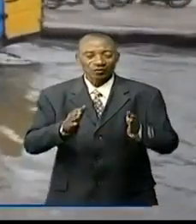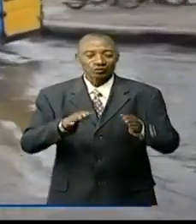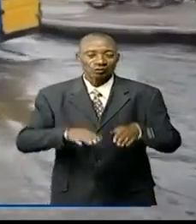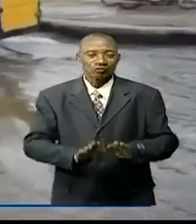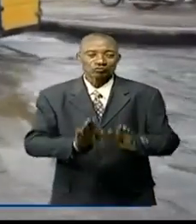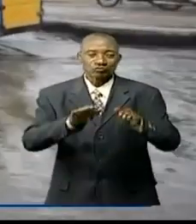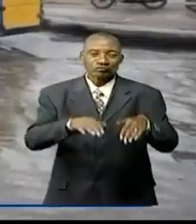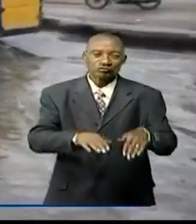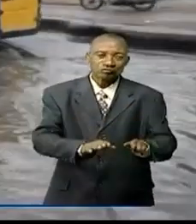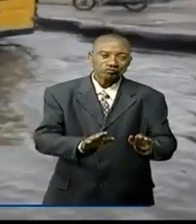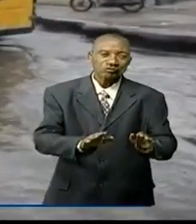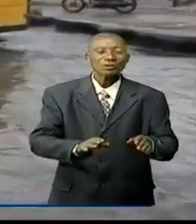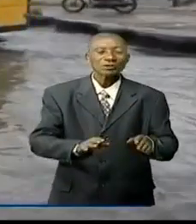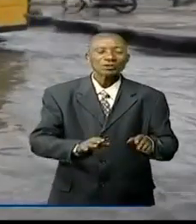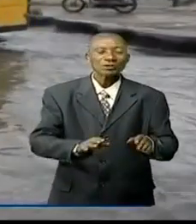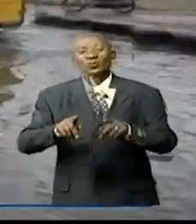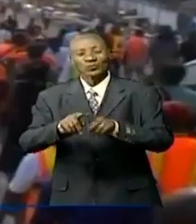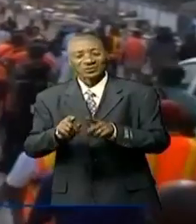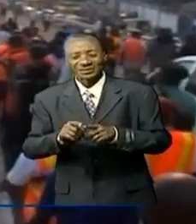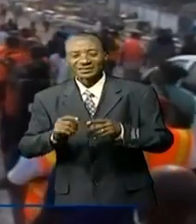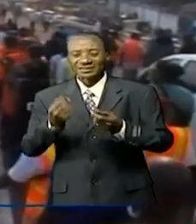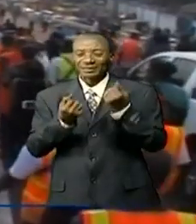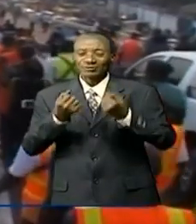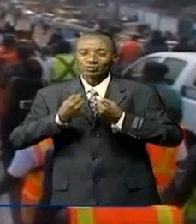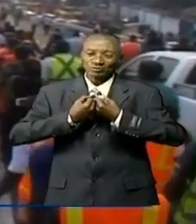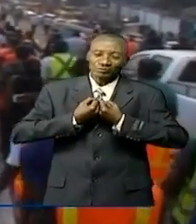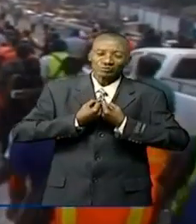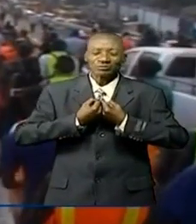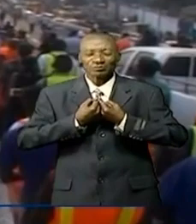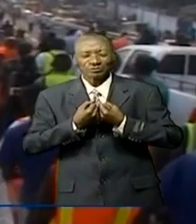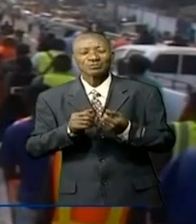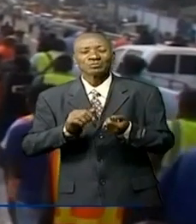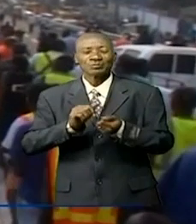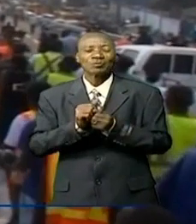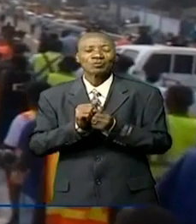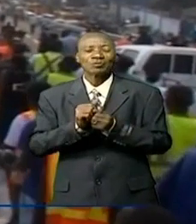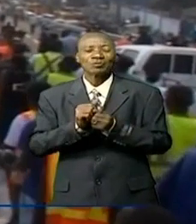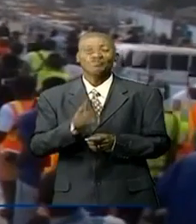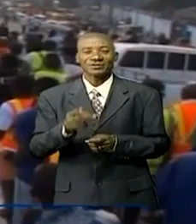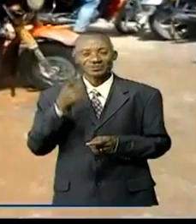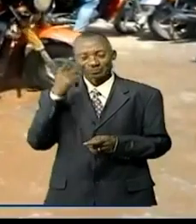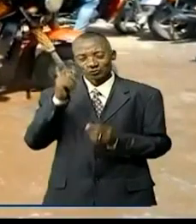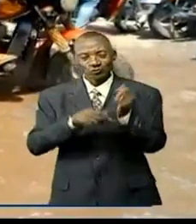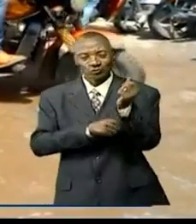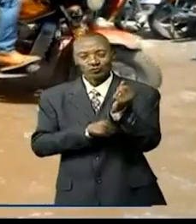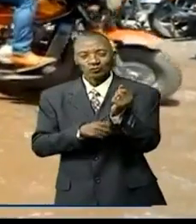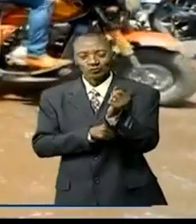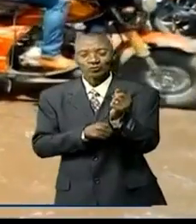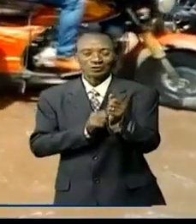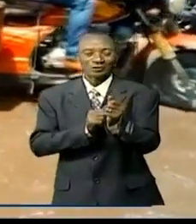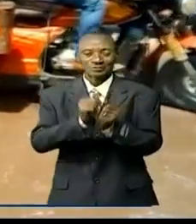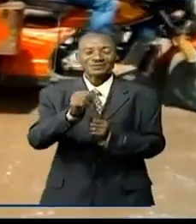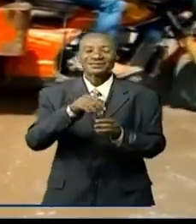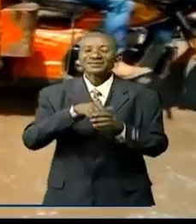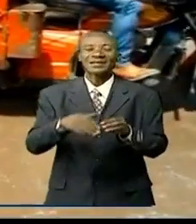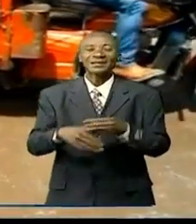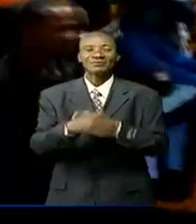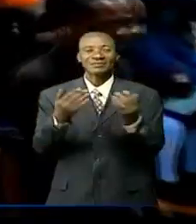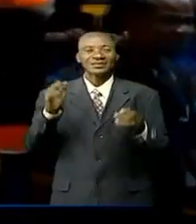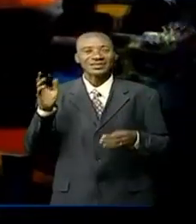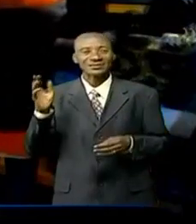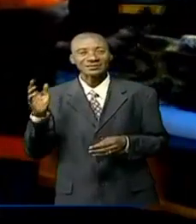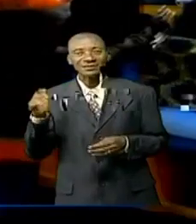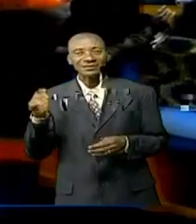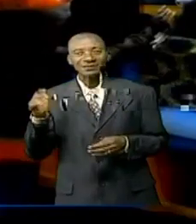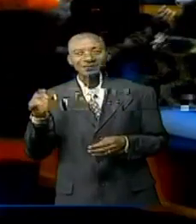et embouteillage sont les réalités au quotidien des usagers de la route à Kinshasa. À ceci s'ajoute l'intense trafic